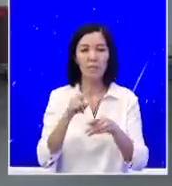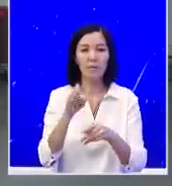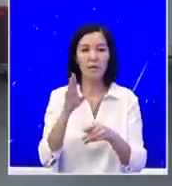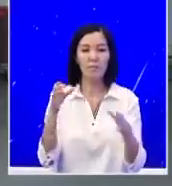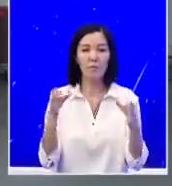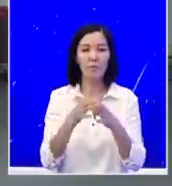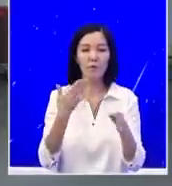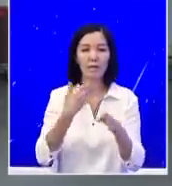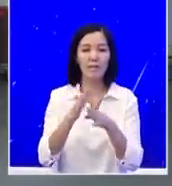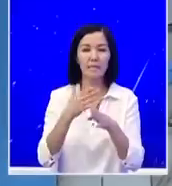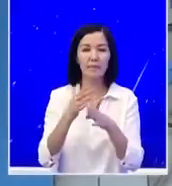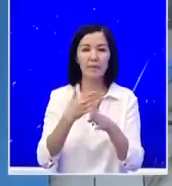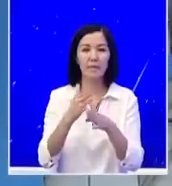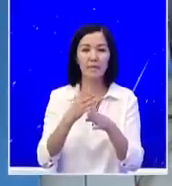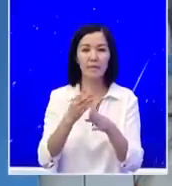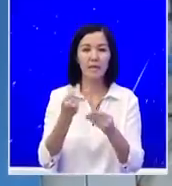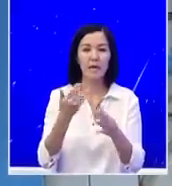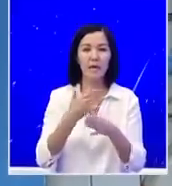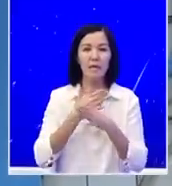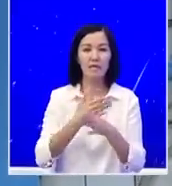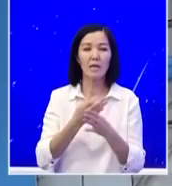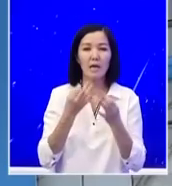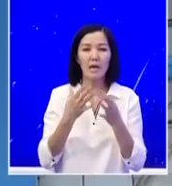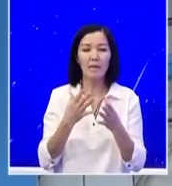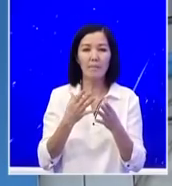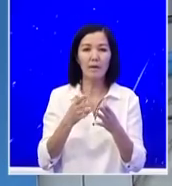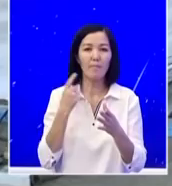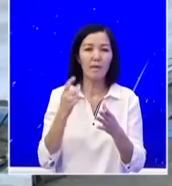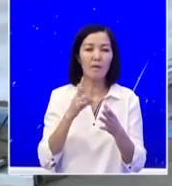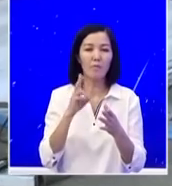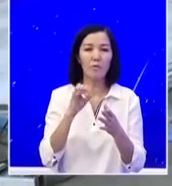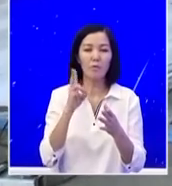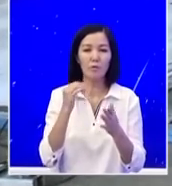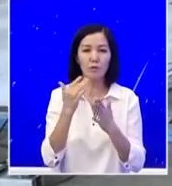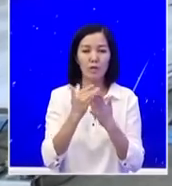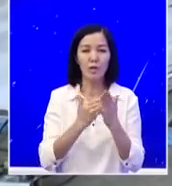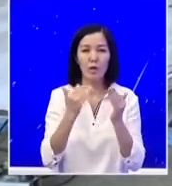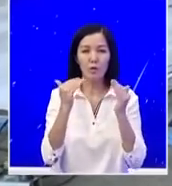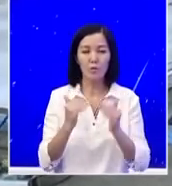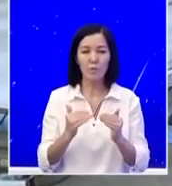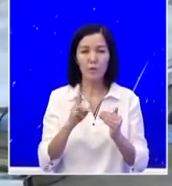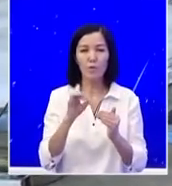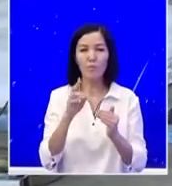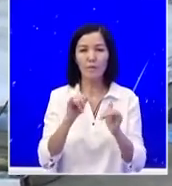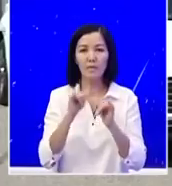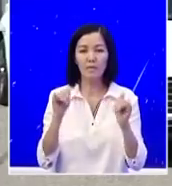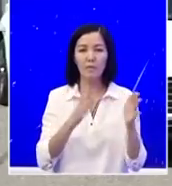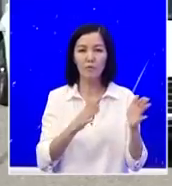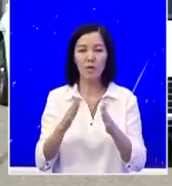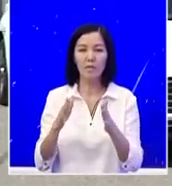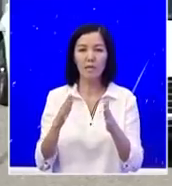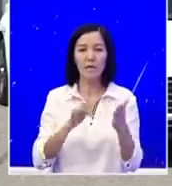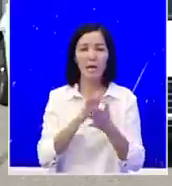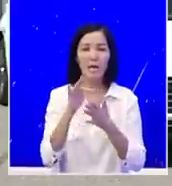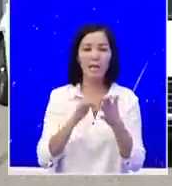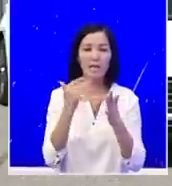кәсіпкерлер несиесін субсидиялауды қарапайым заттар экономикасы, нұрлы жер және төмен көміртекті дамуға арналған тұрақты қалалар